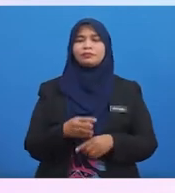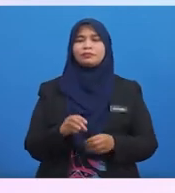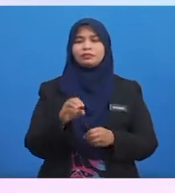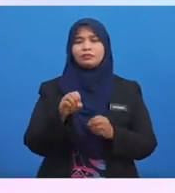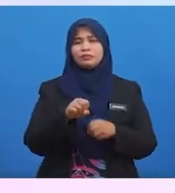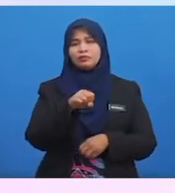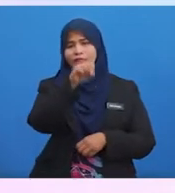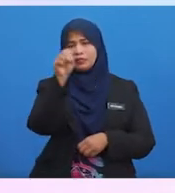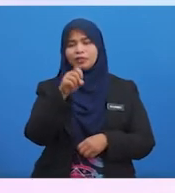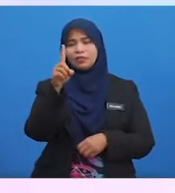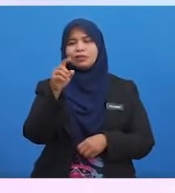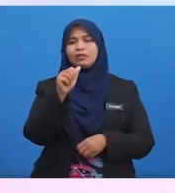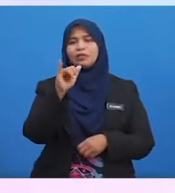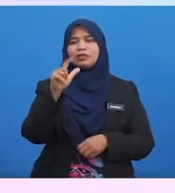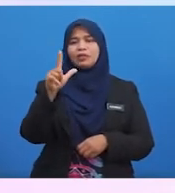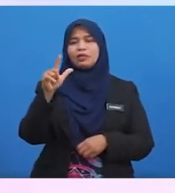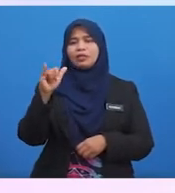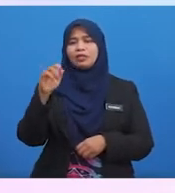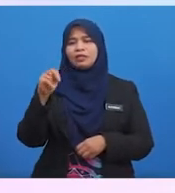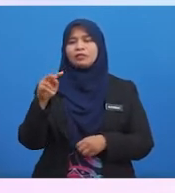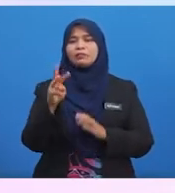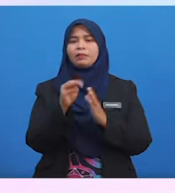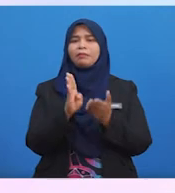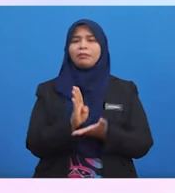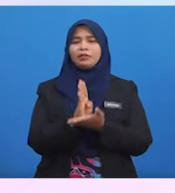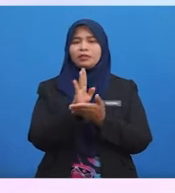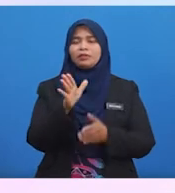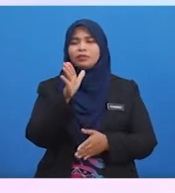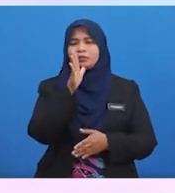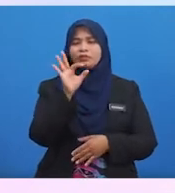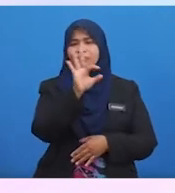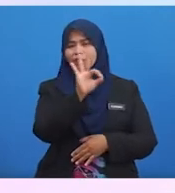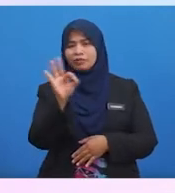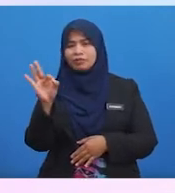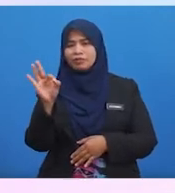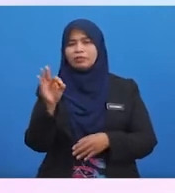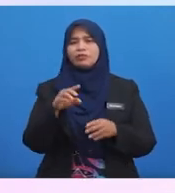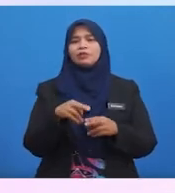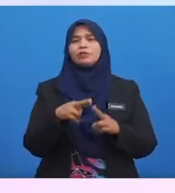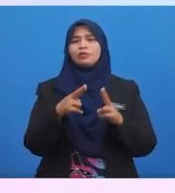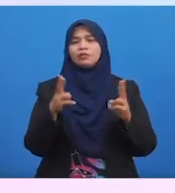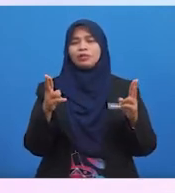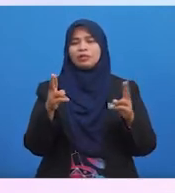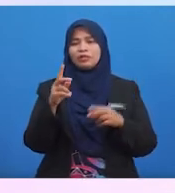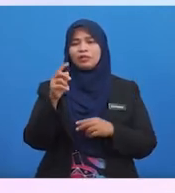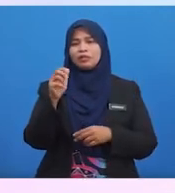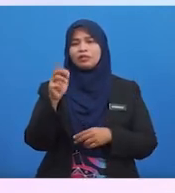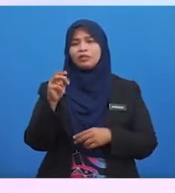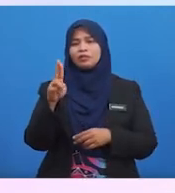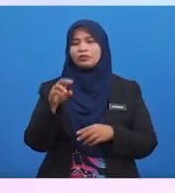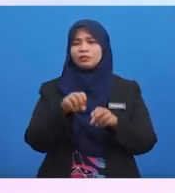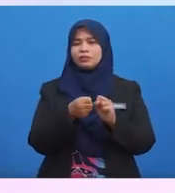pertama Railing membantu ibu ruang tamu supaya tidak berselera